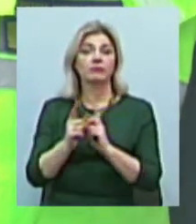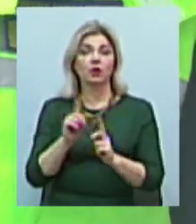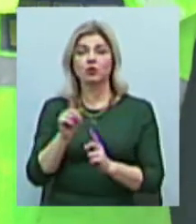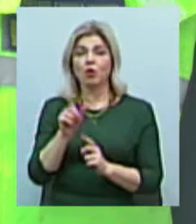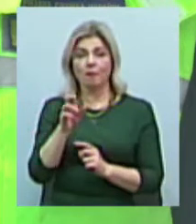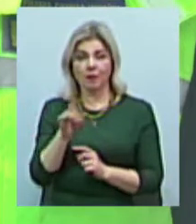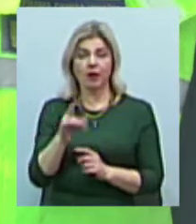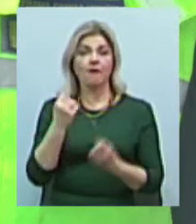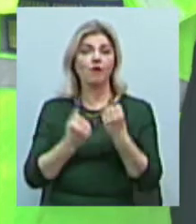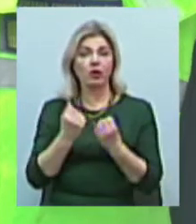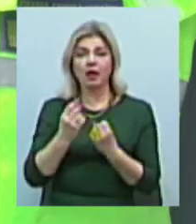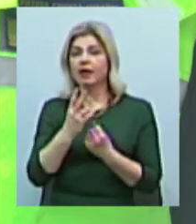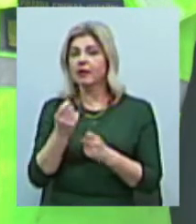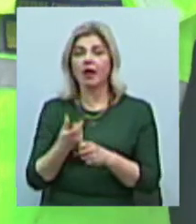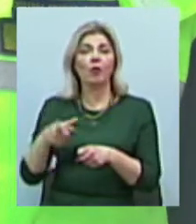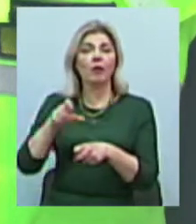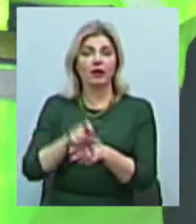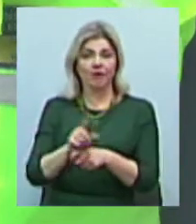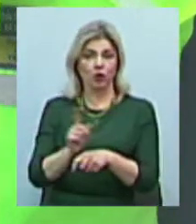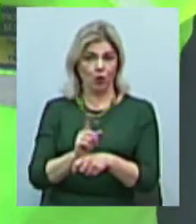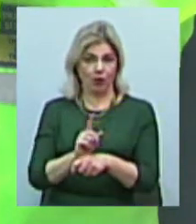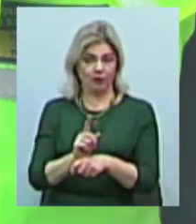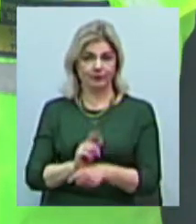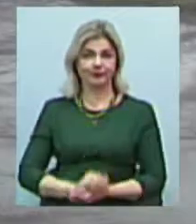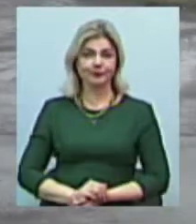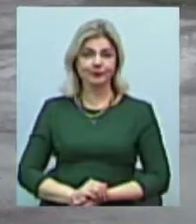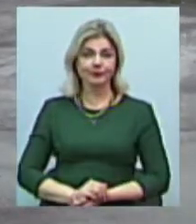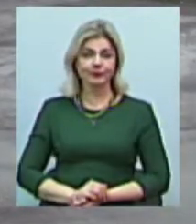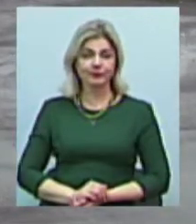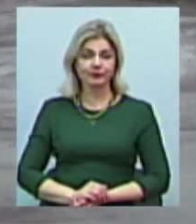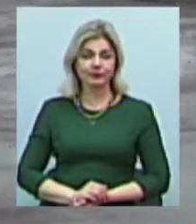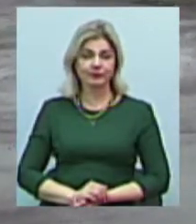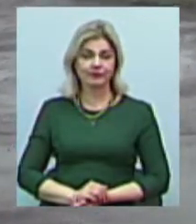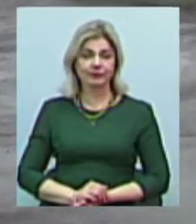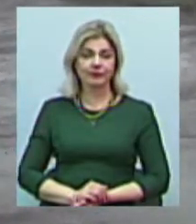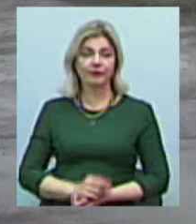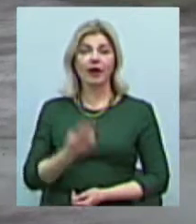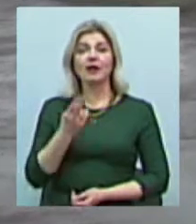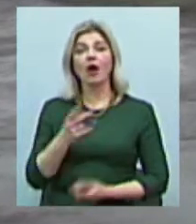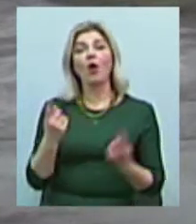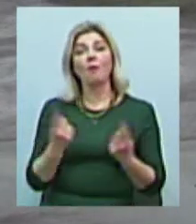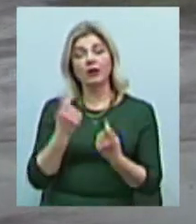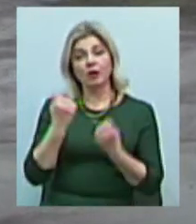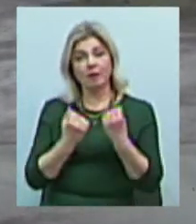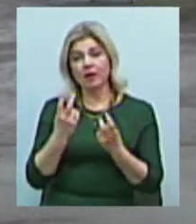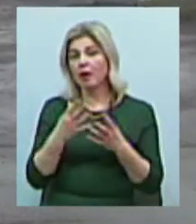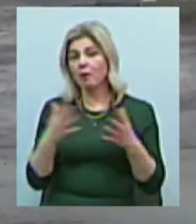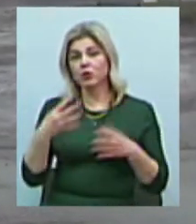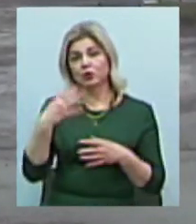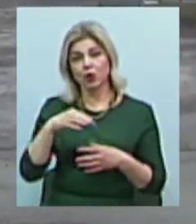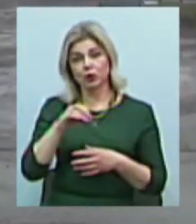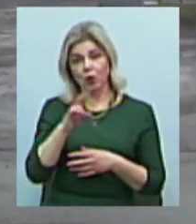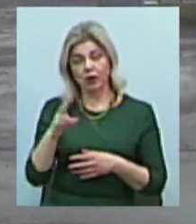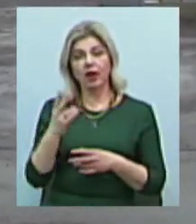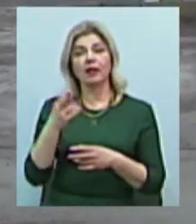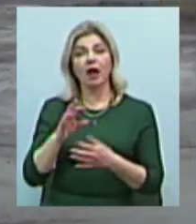не перебільшували встановлену нормативну вагу. Тобто для звичайних машин не більше 40 тонн, для